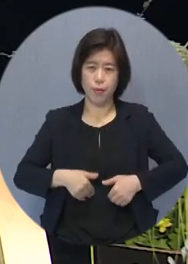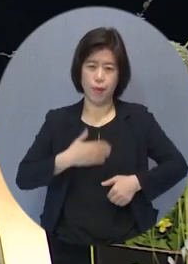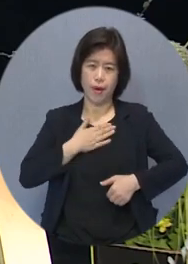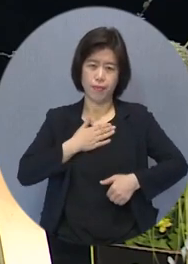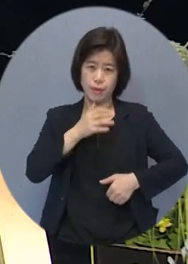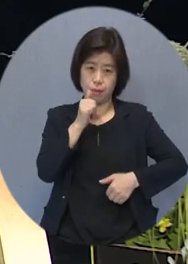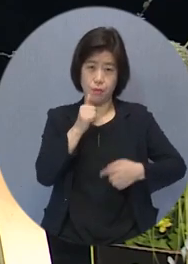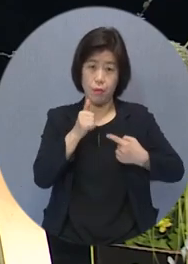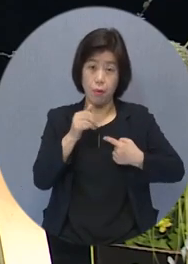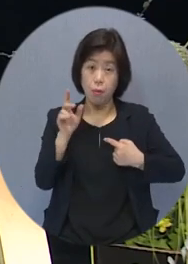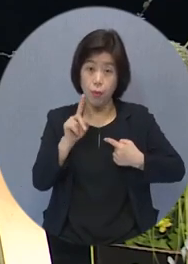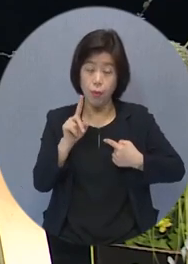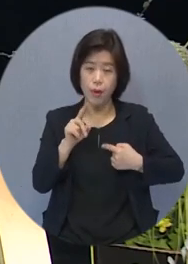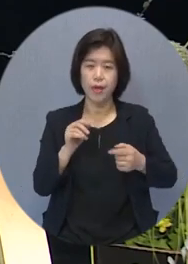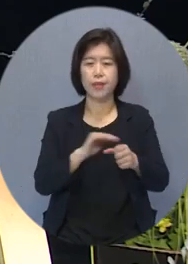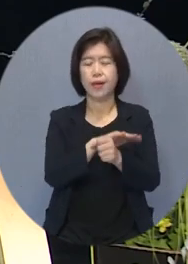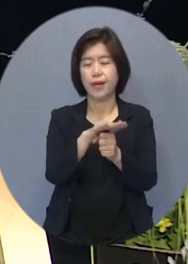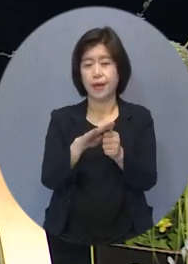사랑.